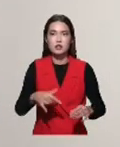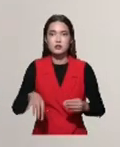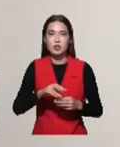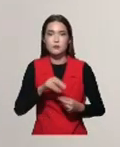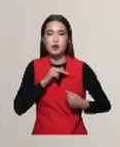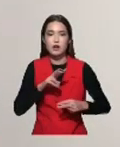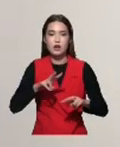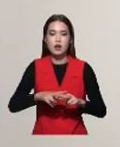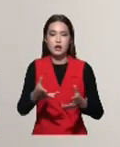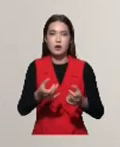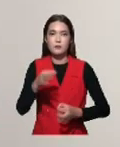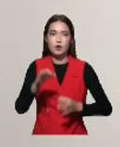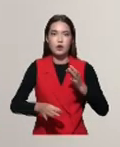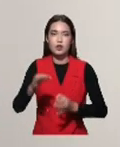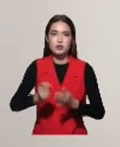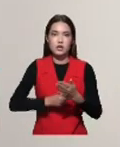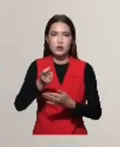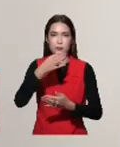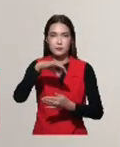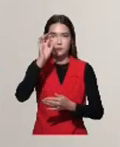ұстау түрінде бұлтартпау шарасына санкция берді.